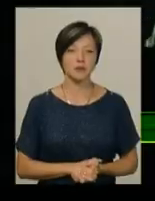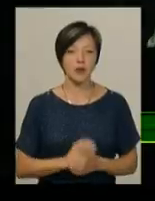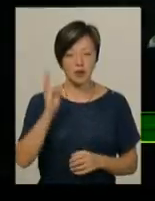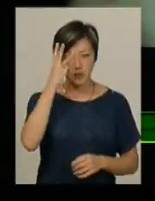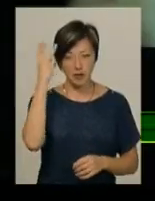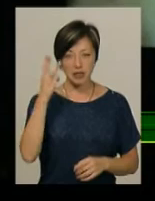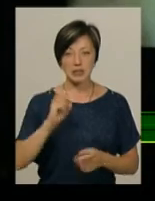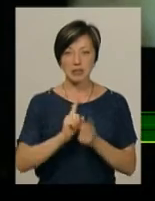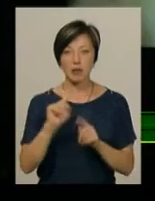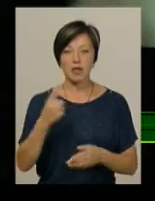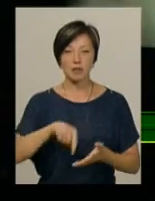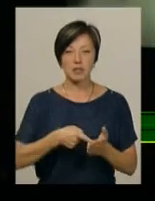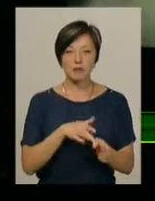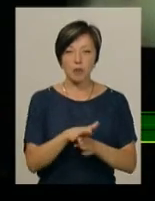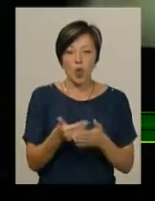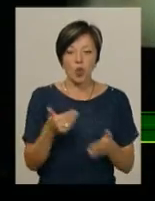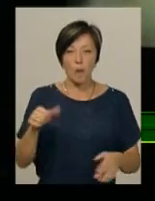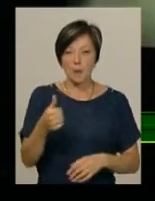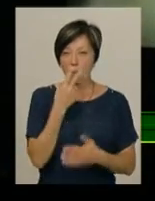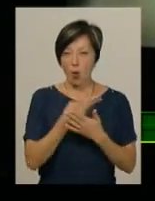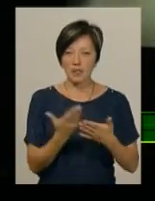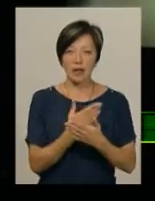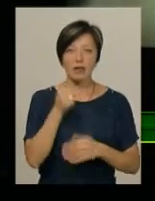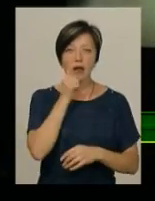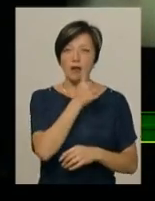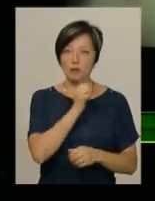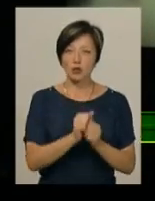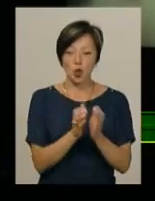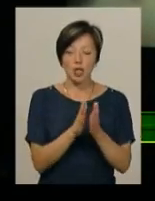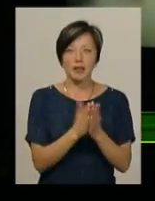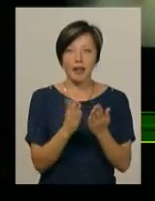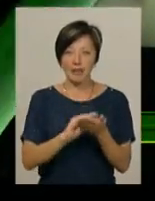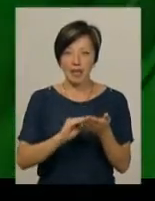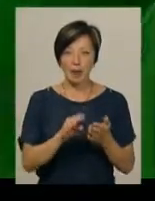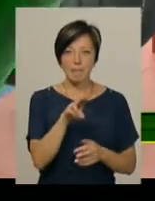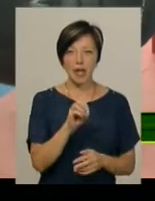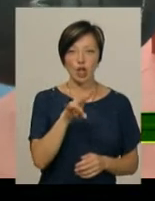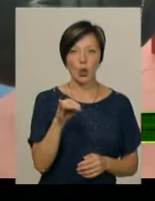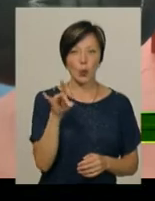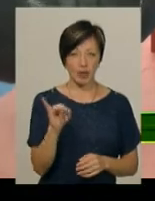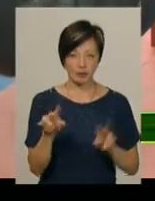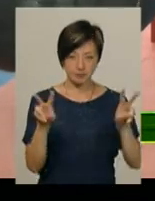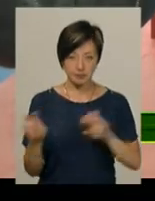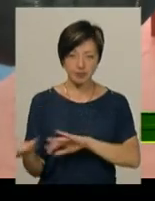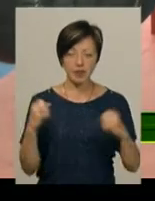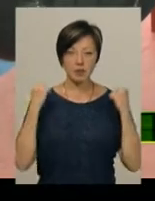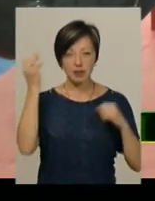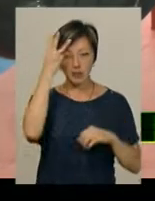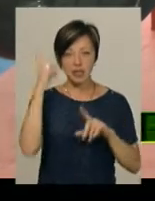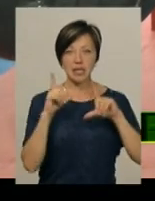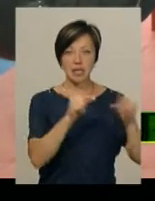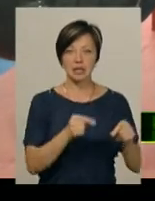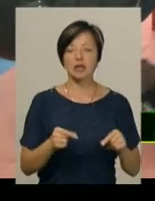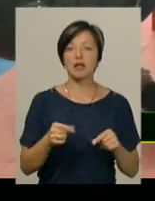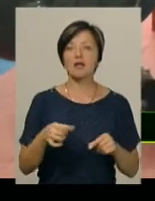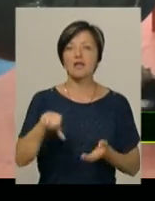Хмельницький став першим містом, де відбувся допрем'єрний показ стрічки «Таємний щоденник» Симона Петлюри. Спортсменка з Хмельницького, єдина з